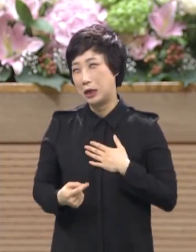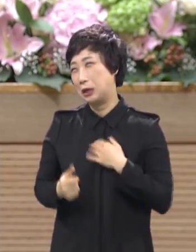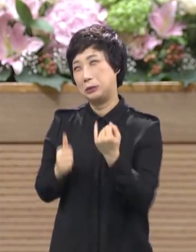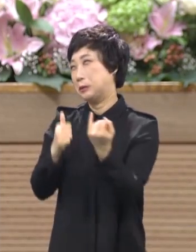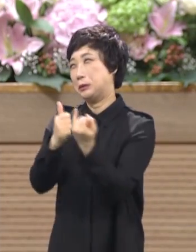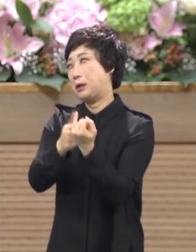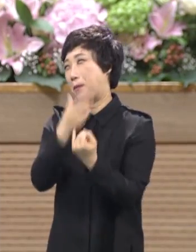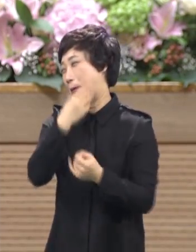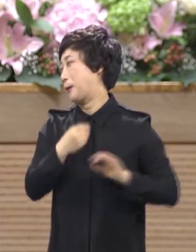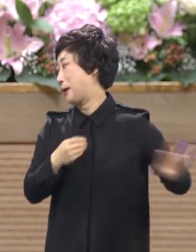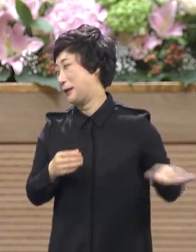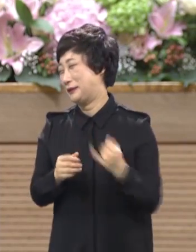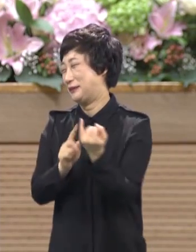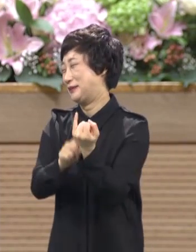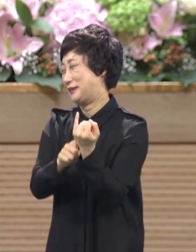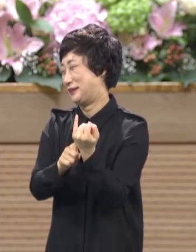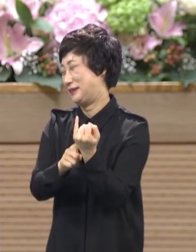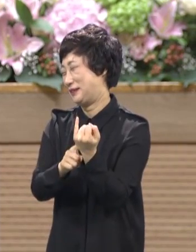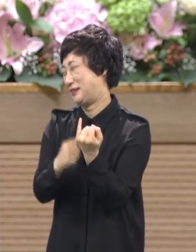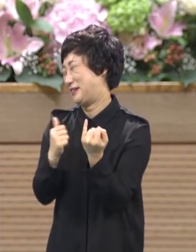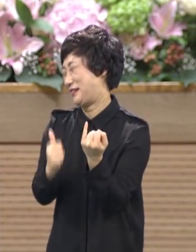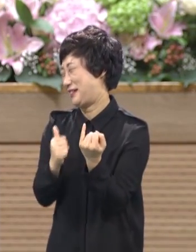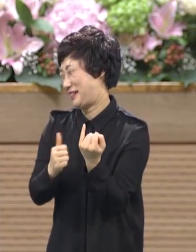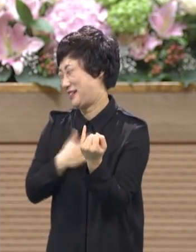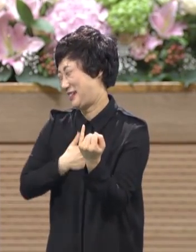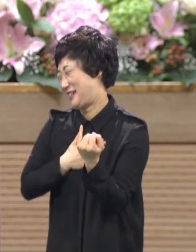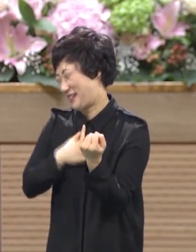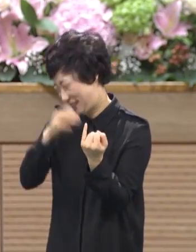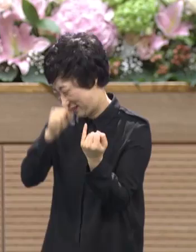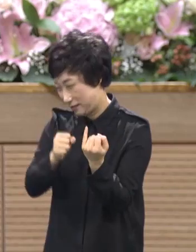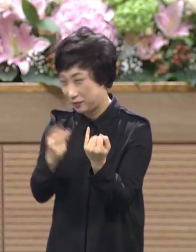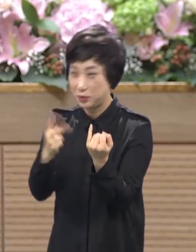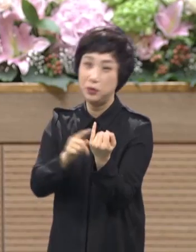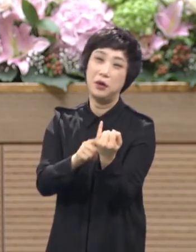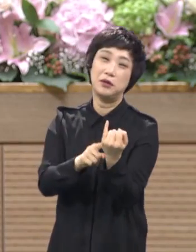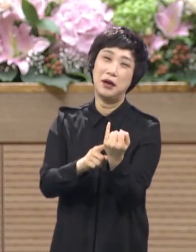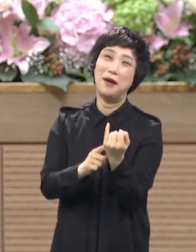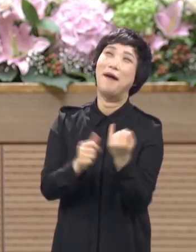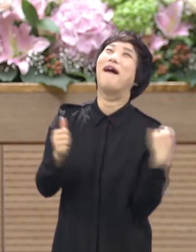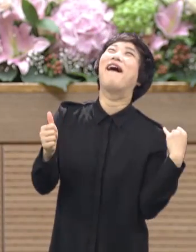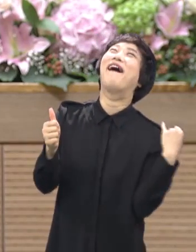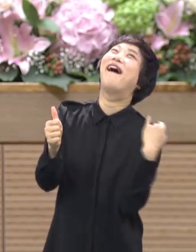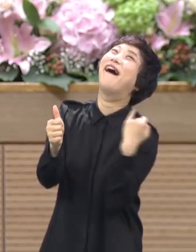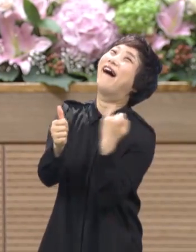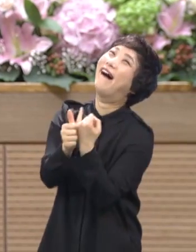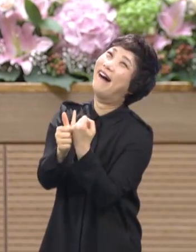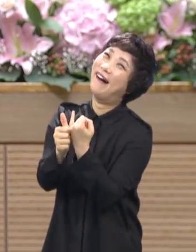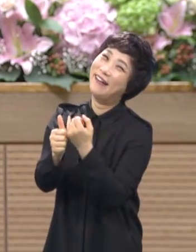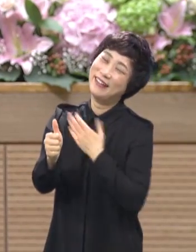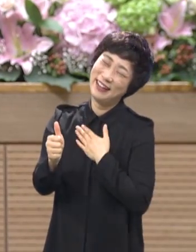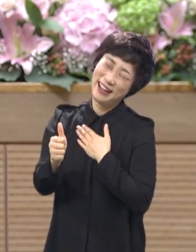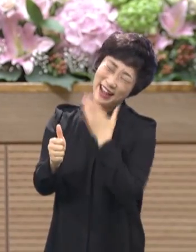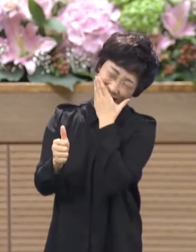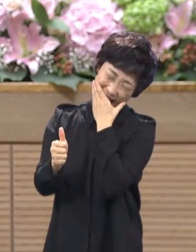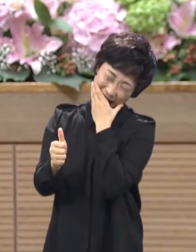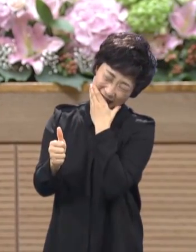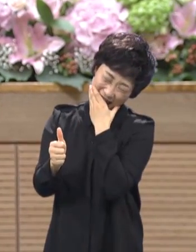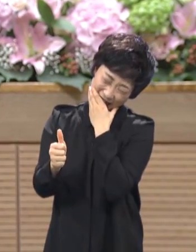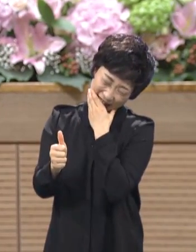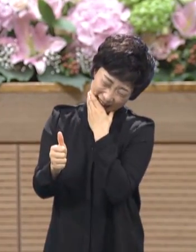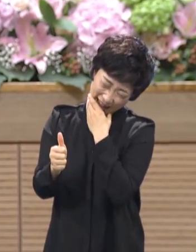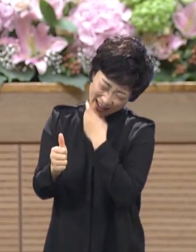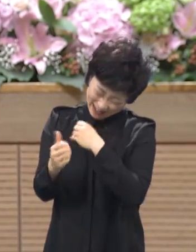있을까? 여자는 또 어쩌다 이런 남자를 만나서 내가 행복, 복,